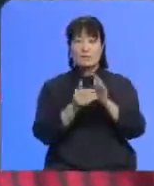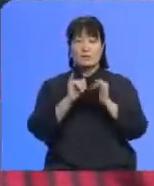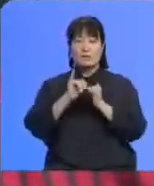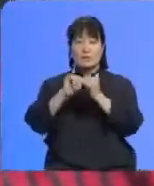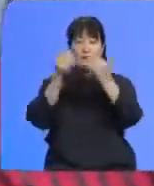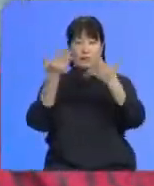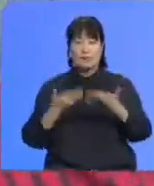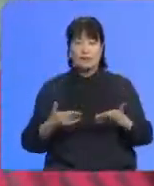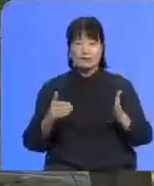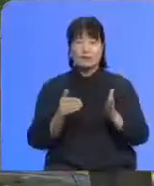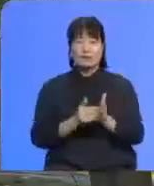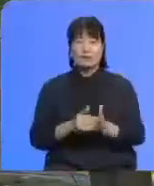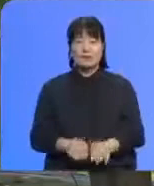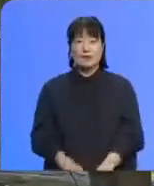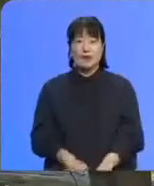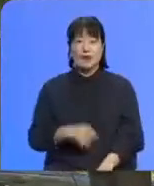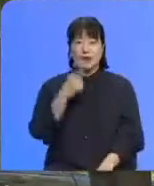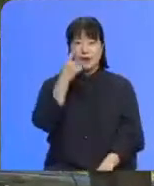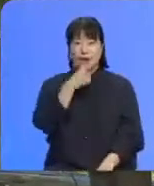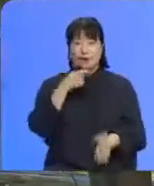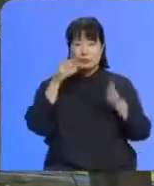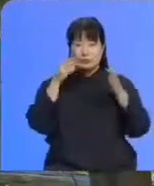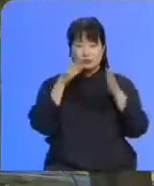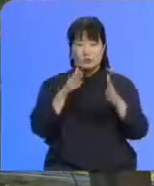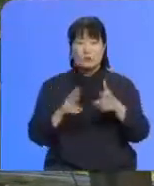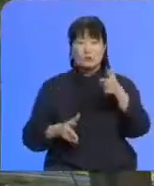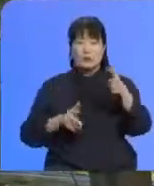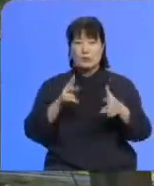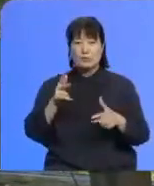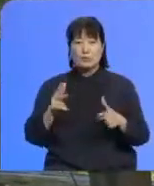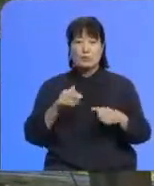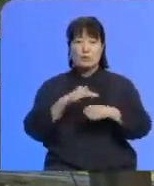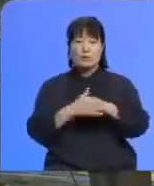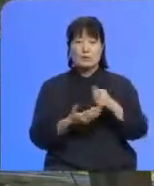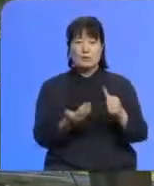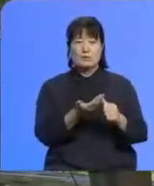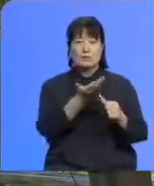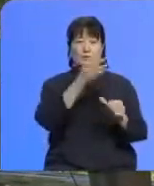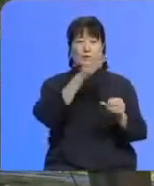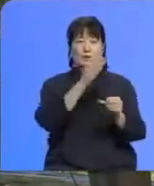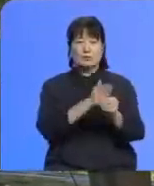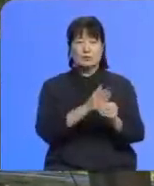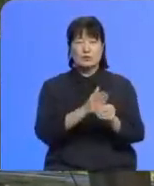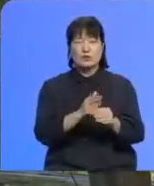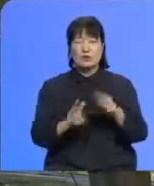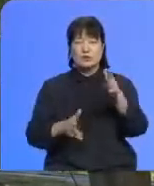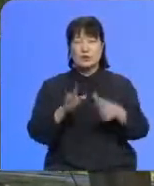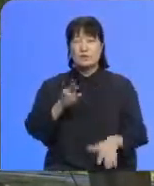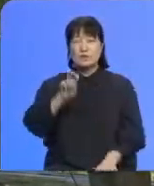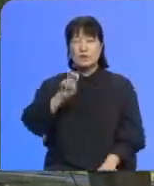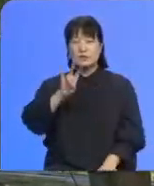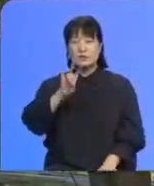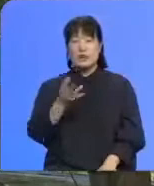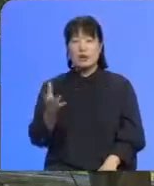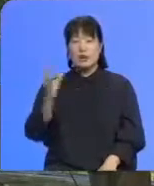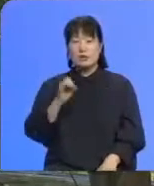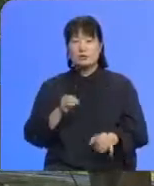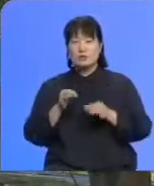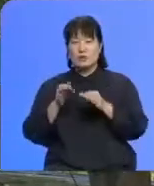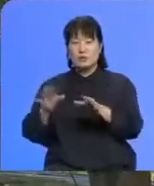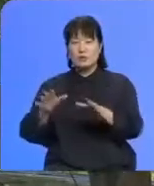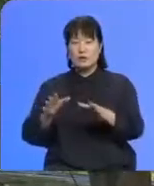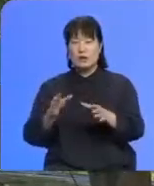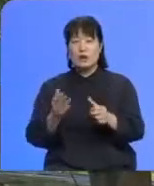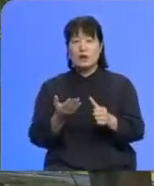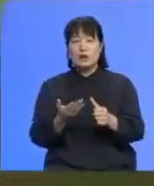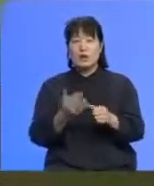수상했습니다. 양구 주력 사업으로 지금 사과가 육성되고 있고요. 총 사업비 24억 원 정도가 투자되어서 지금 사과 과수원